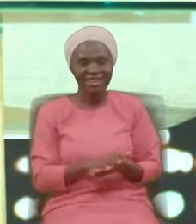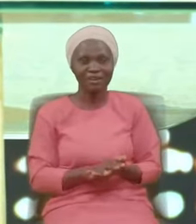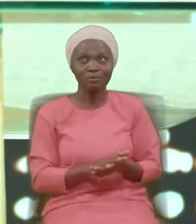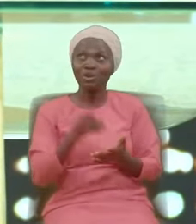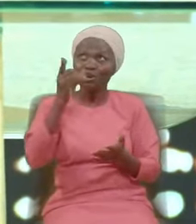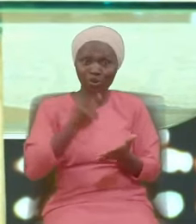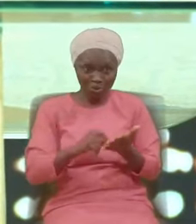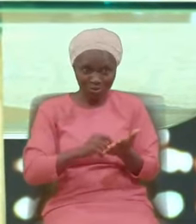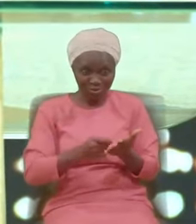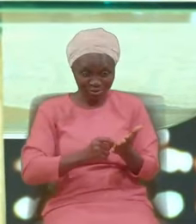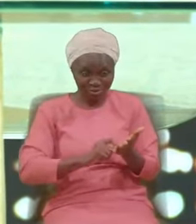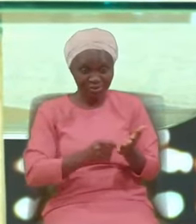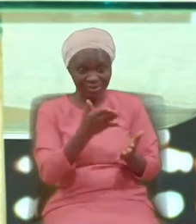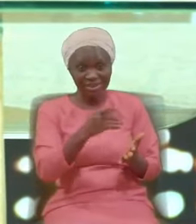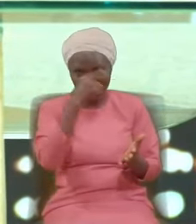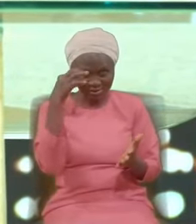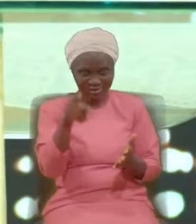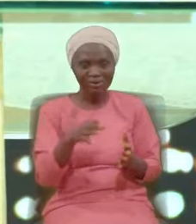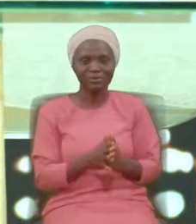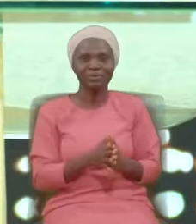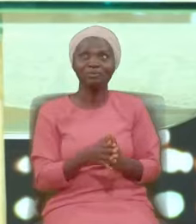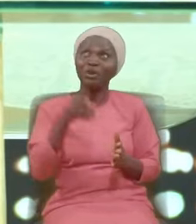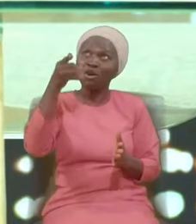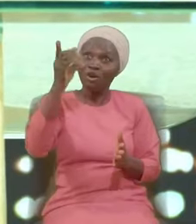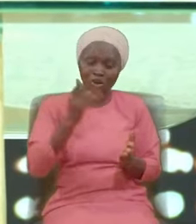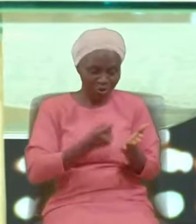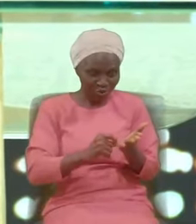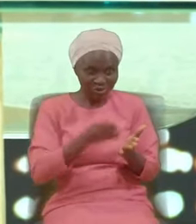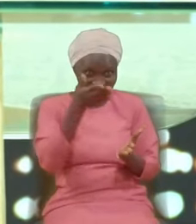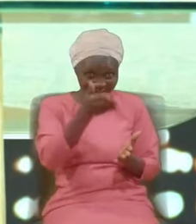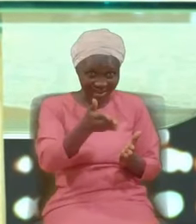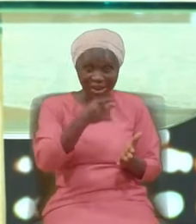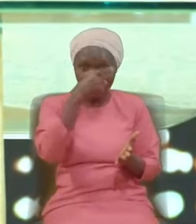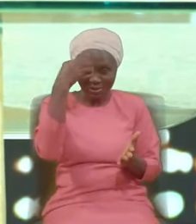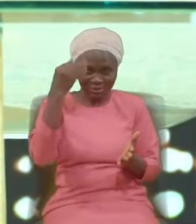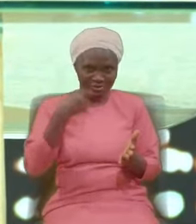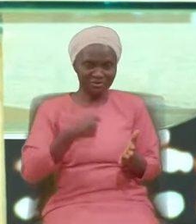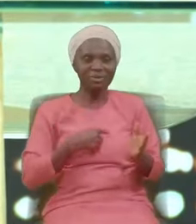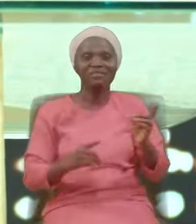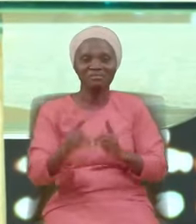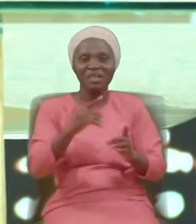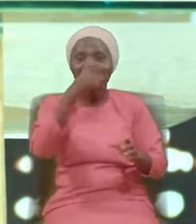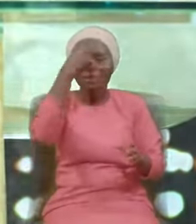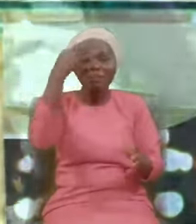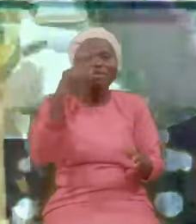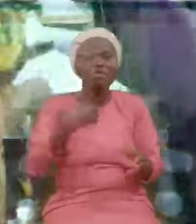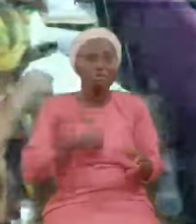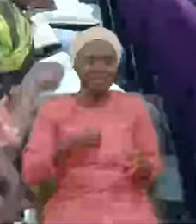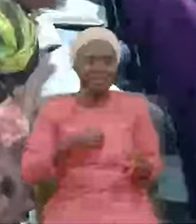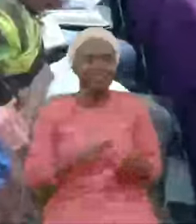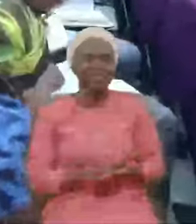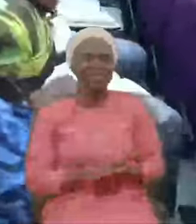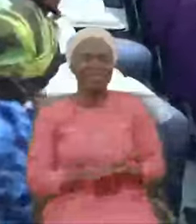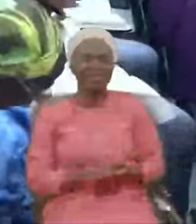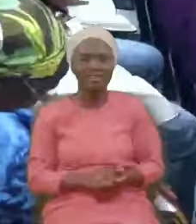l'a écrit à cause de moi. Il a écrit ceci à cause de moi. Je dis, Dieu l'a consigné, pas écrit